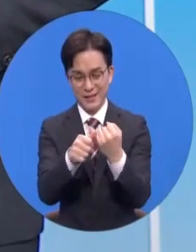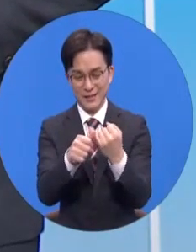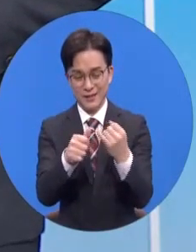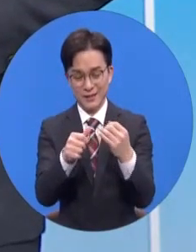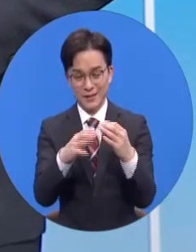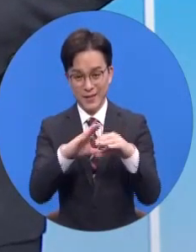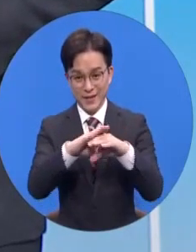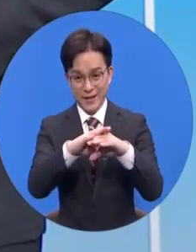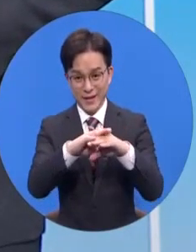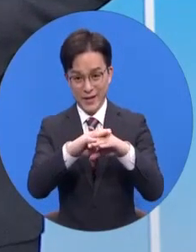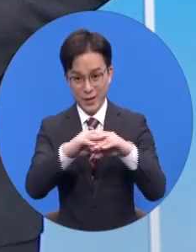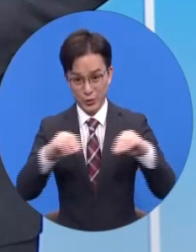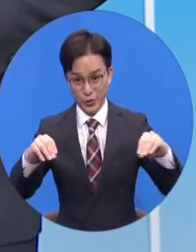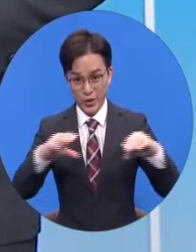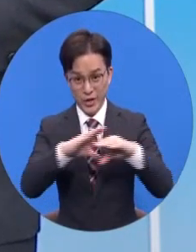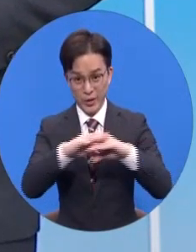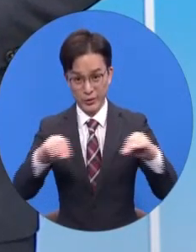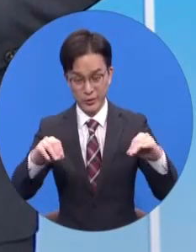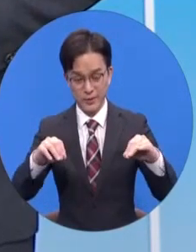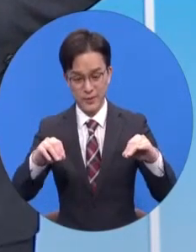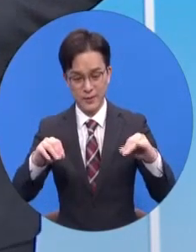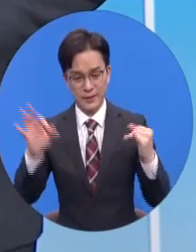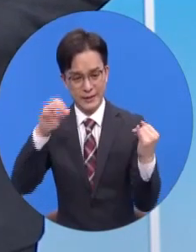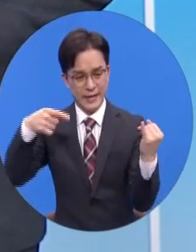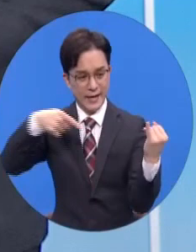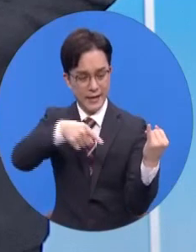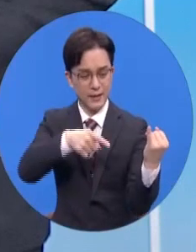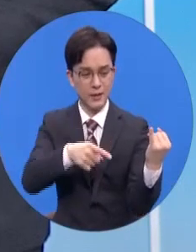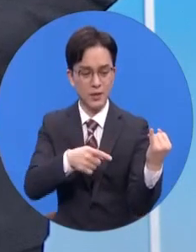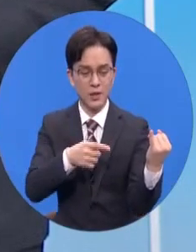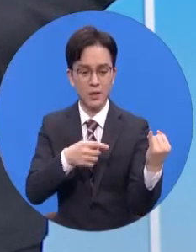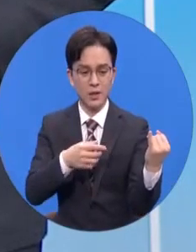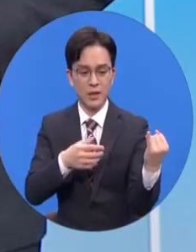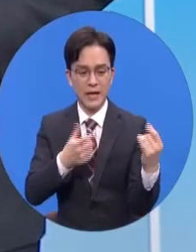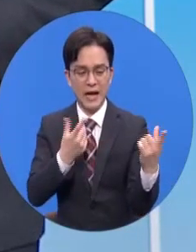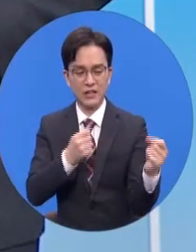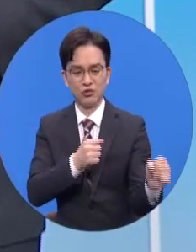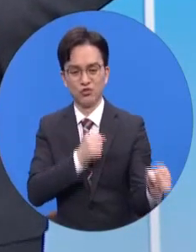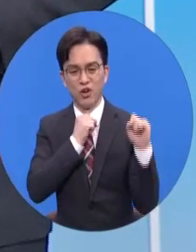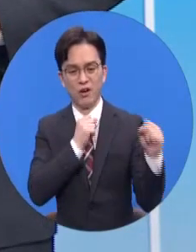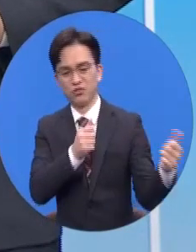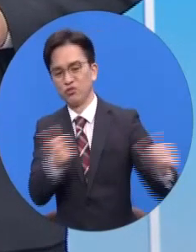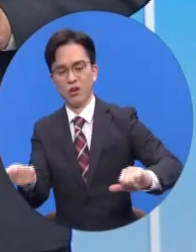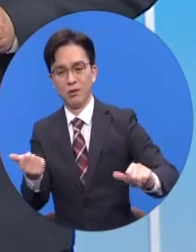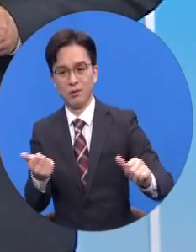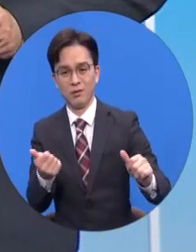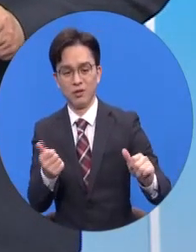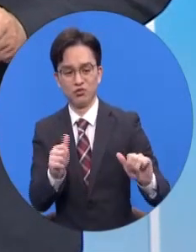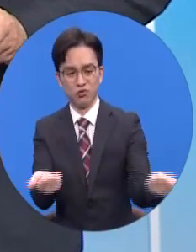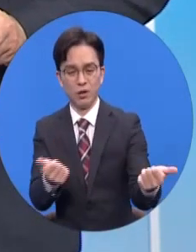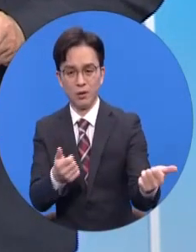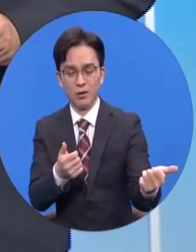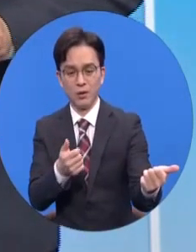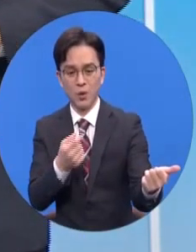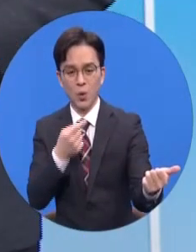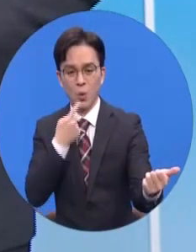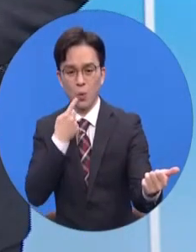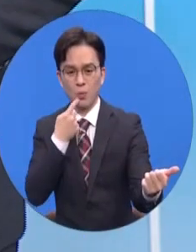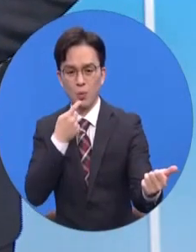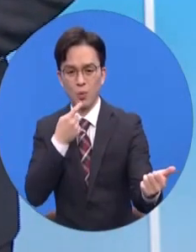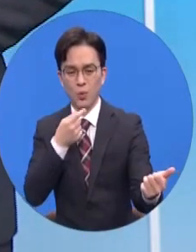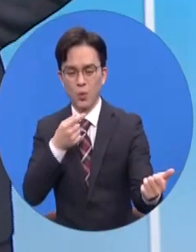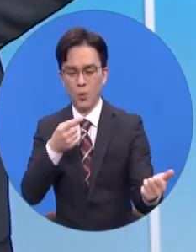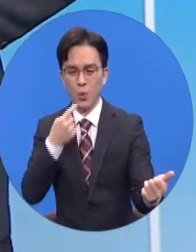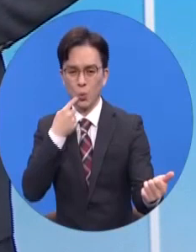결국에는 흉기를 휘둘러서 잔인하게 숨지게 한 사건이 얻는데 자 조카 살인사건과 아주